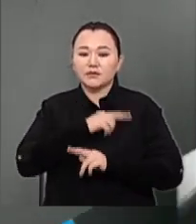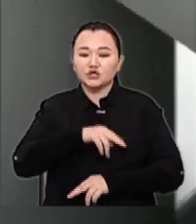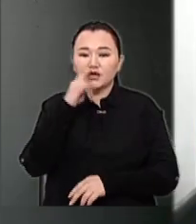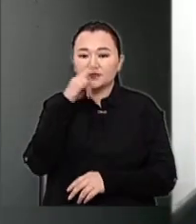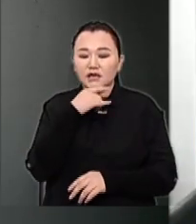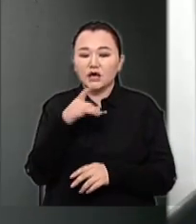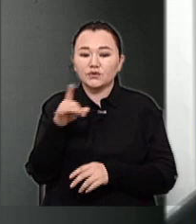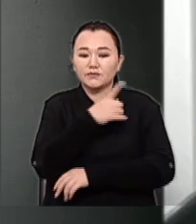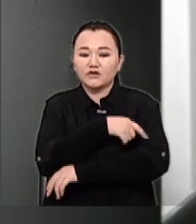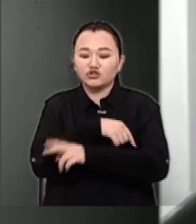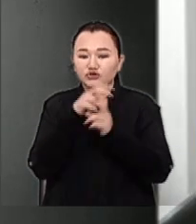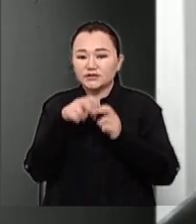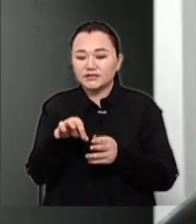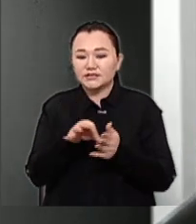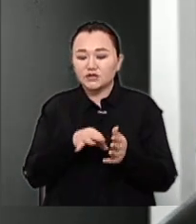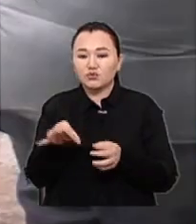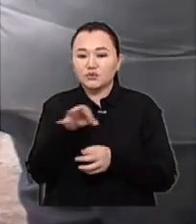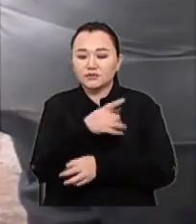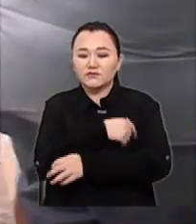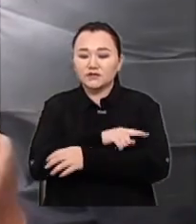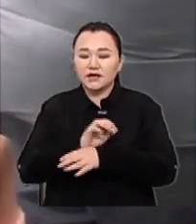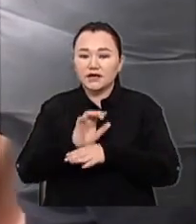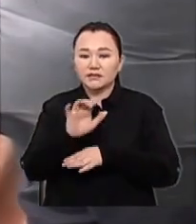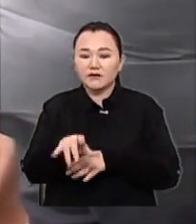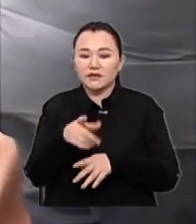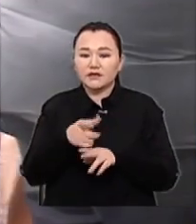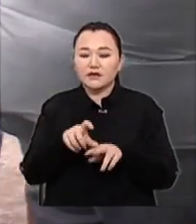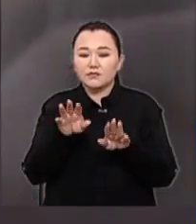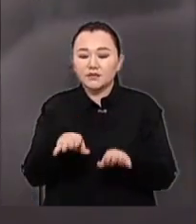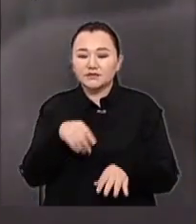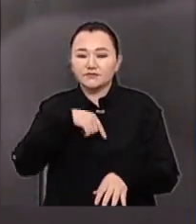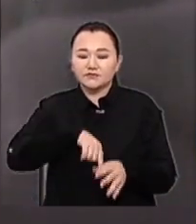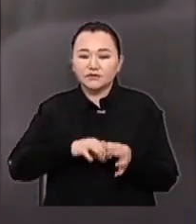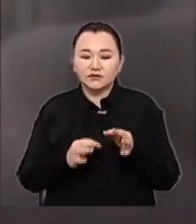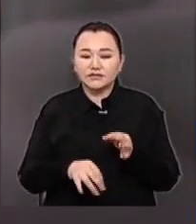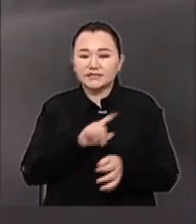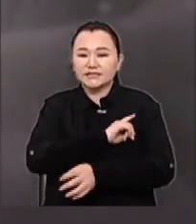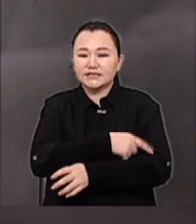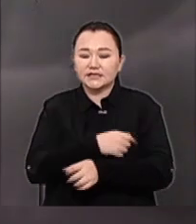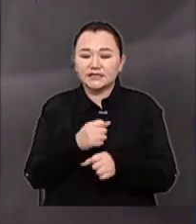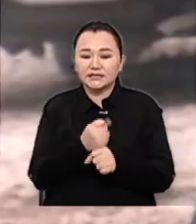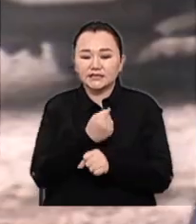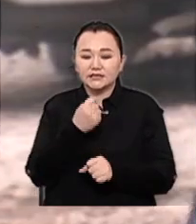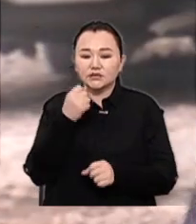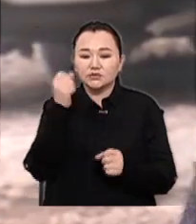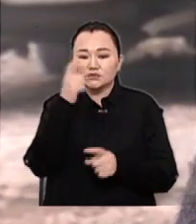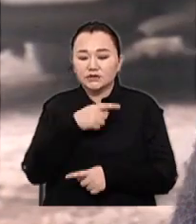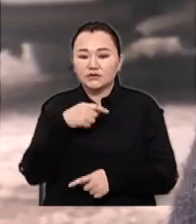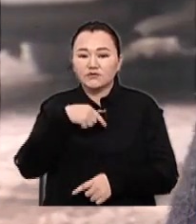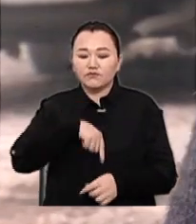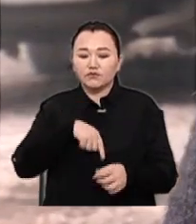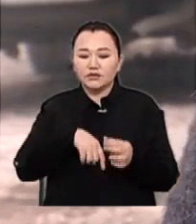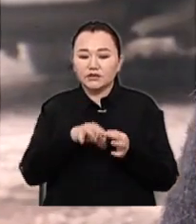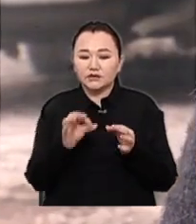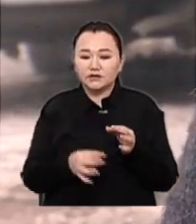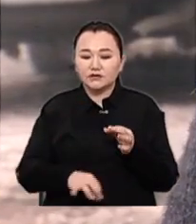ауданының дәрігерлері тексеріп бірден облыстық ауруханаға жіберген. Ол жерде баланың ішкі ағзасының қатты зақымданғанын естіген. Іші деген